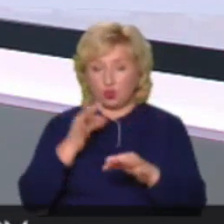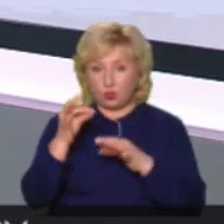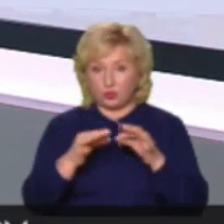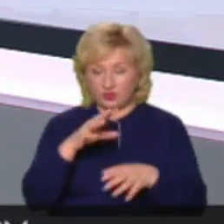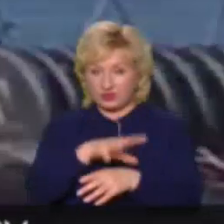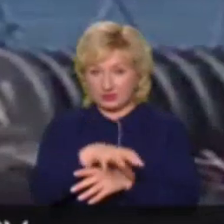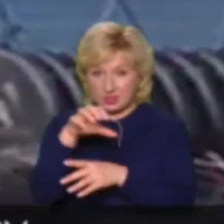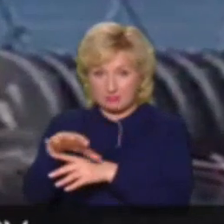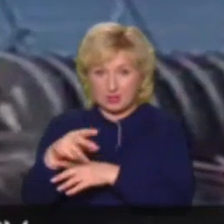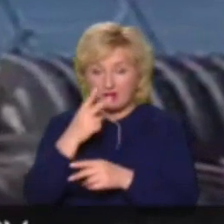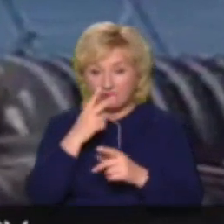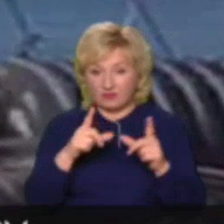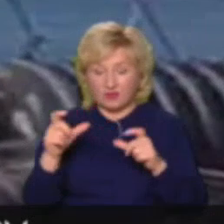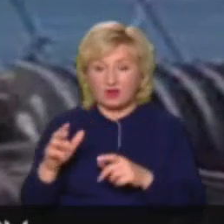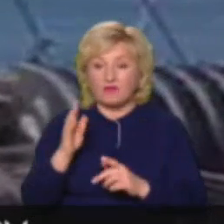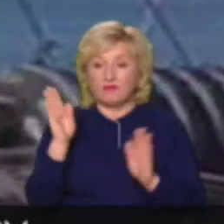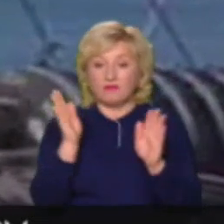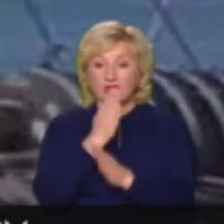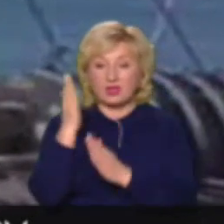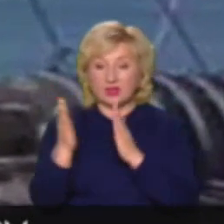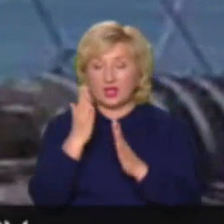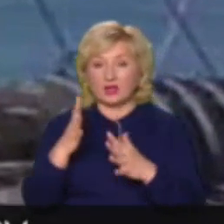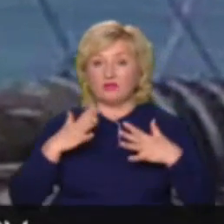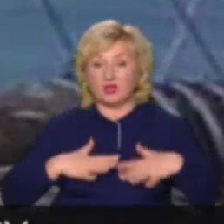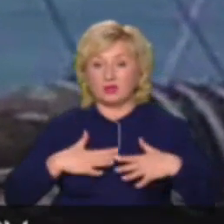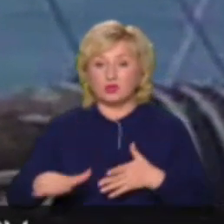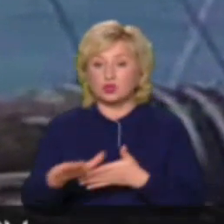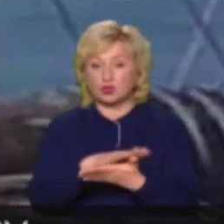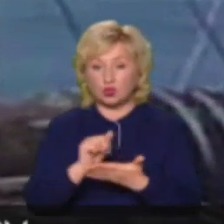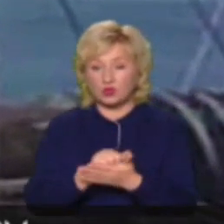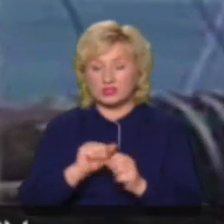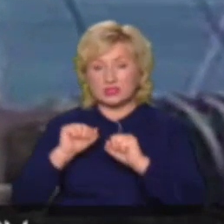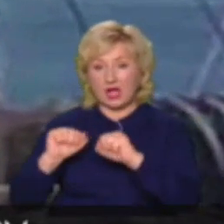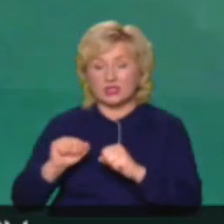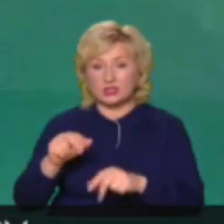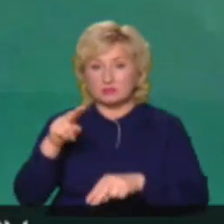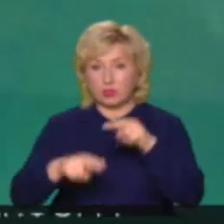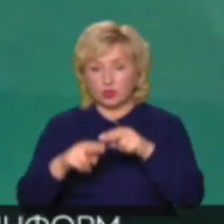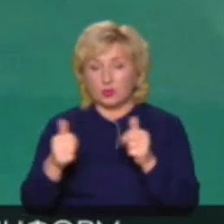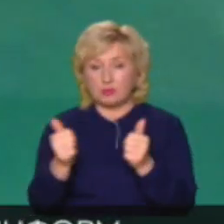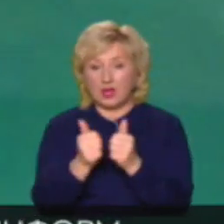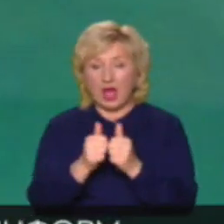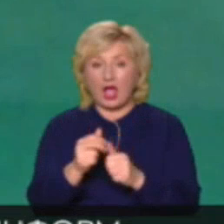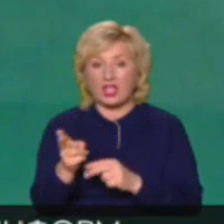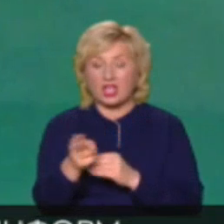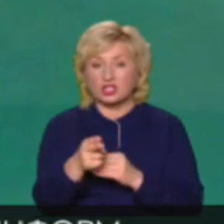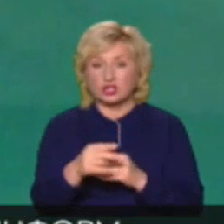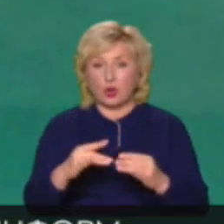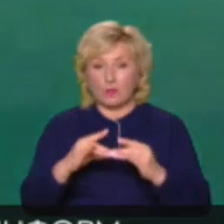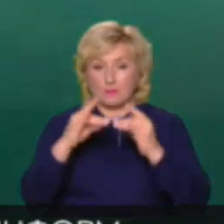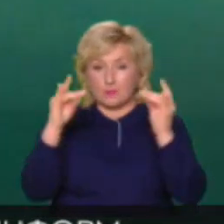стало видно, що вітер перемін у Криму зруйнував захисні споруди біля Керченського мосту. Там же вони